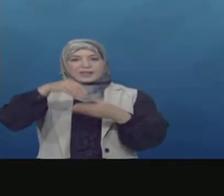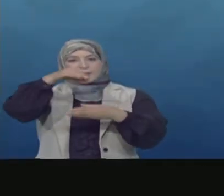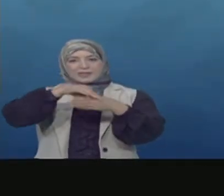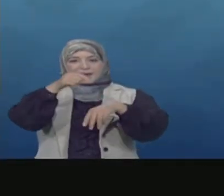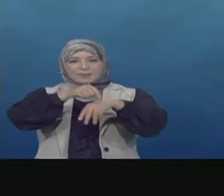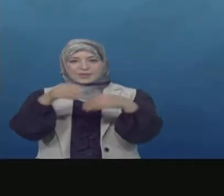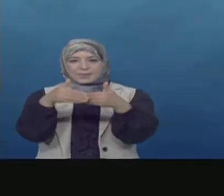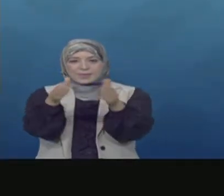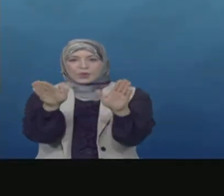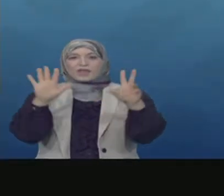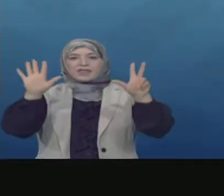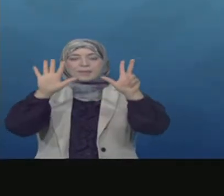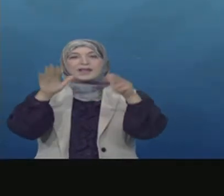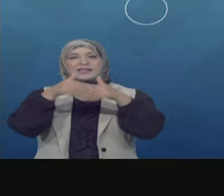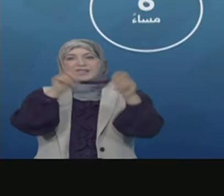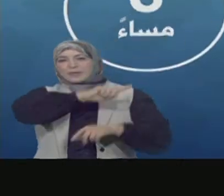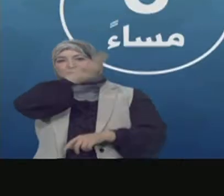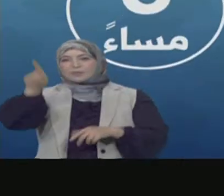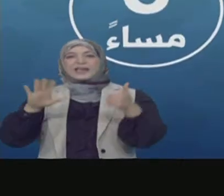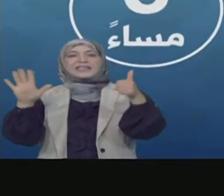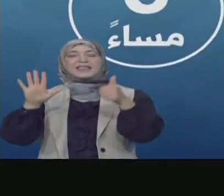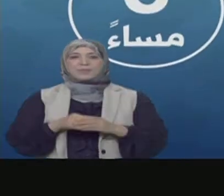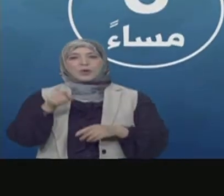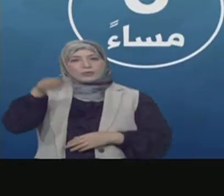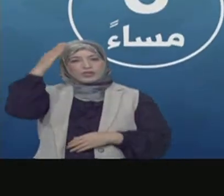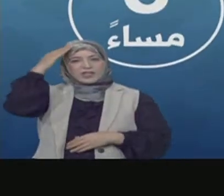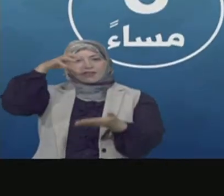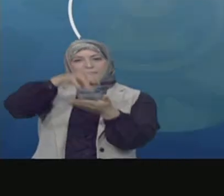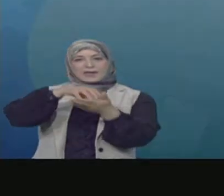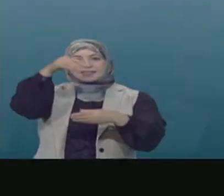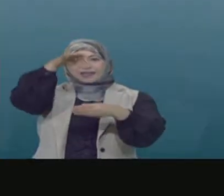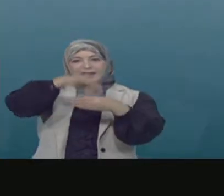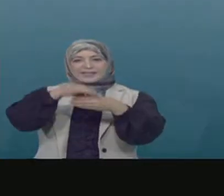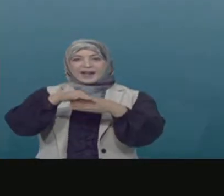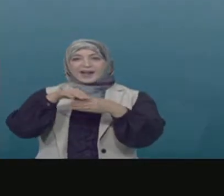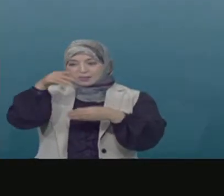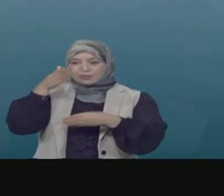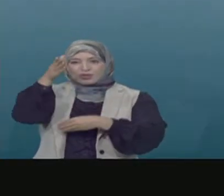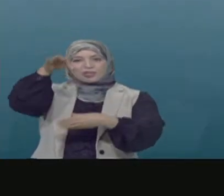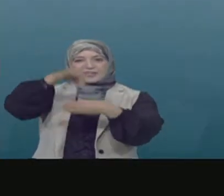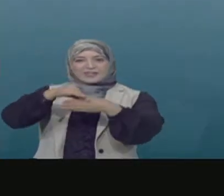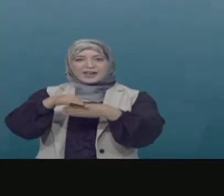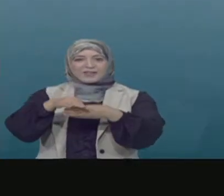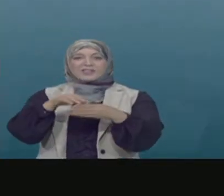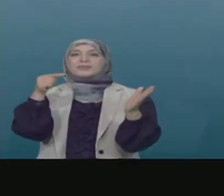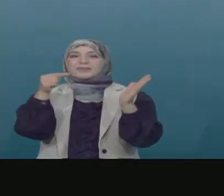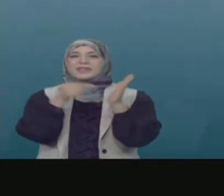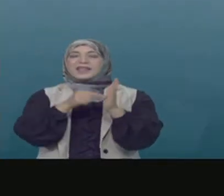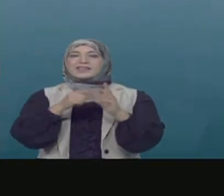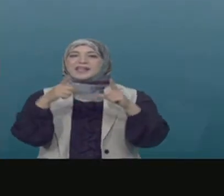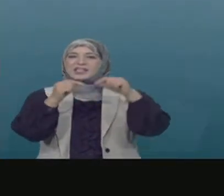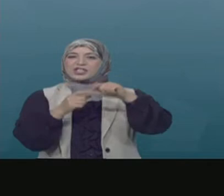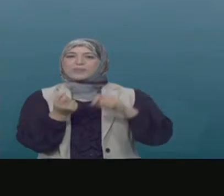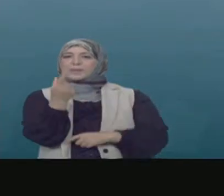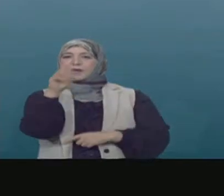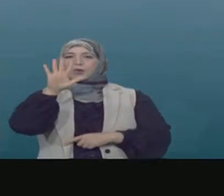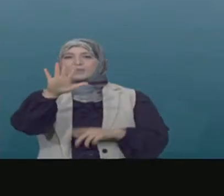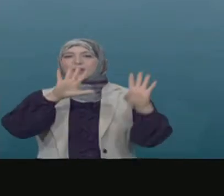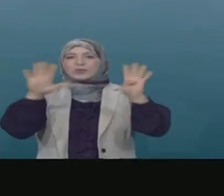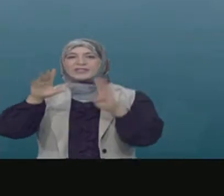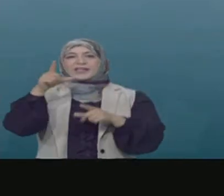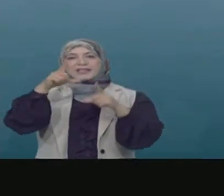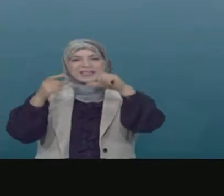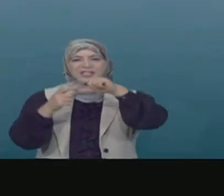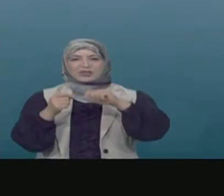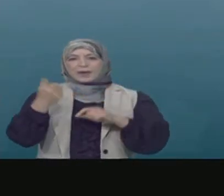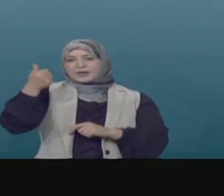ومكتب الاقتراعي حلو ثمانيه بتاع صباح وباش تعرف مركز الاقتراع اللي بشتغل فيها اضغط على